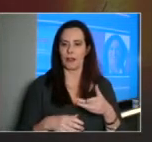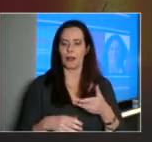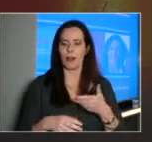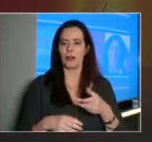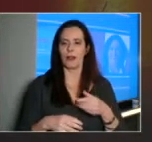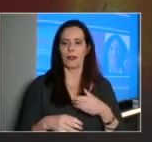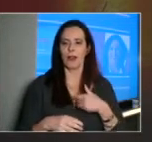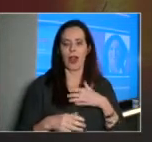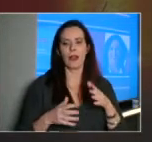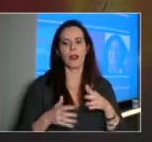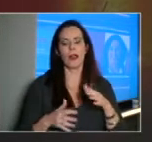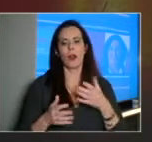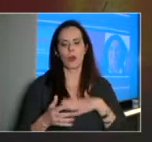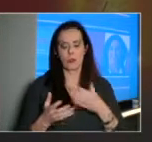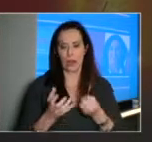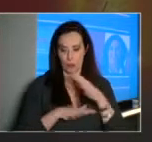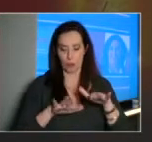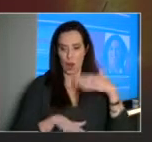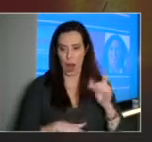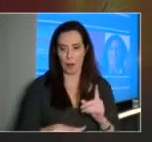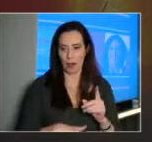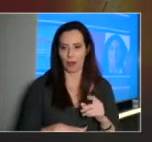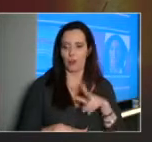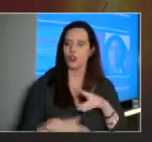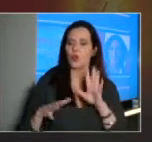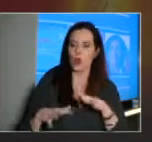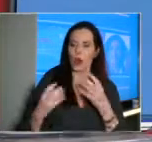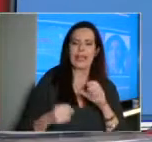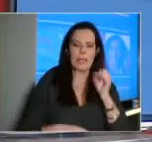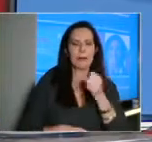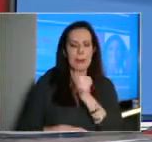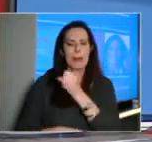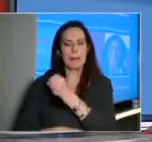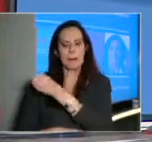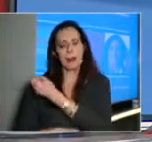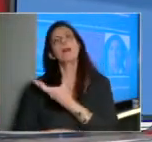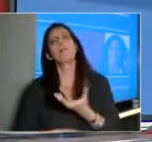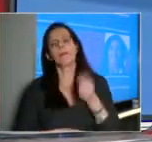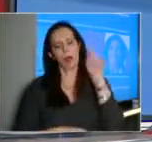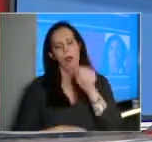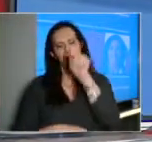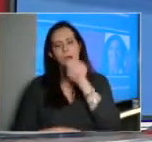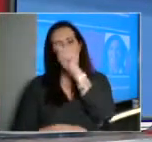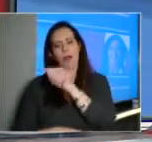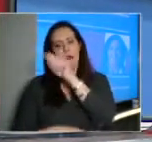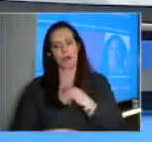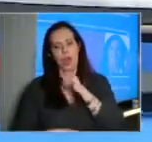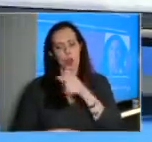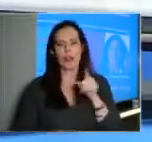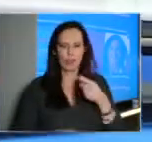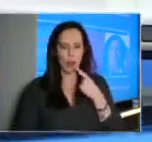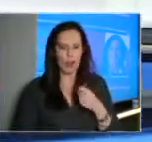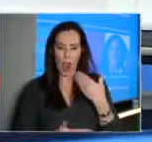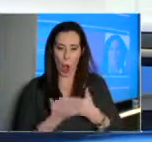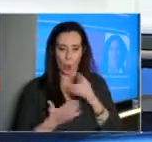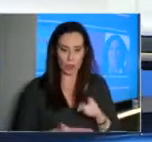את המפלגה, את הממשלה הבאה, להרכיב אותה. יש כל כך הרבה אים כאלה, שאני לא רוצה לנסות. אבל אתה אומר